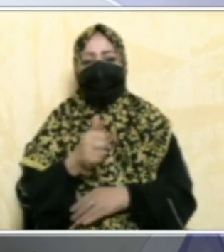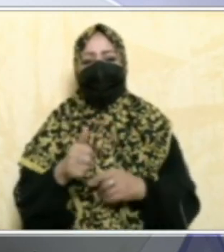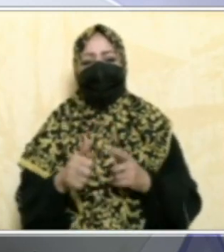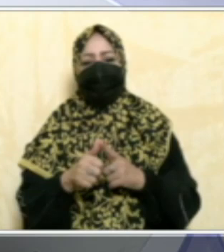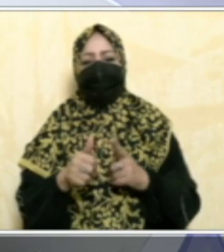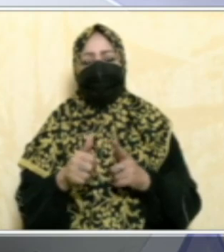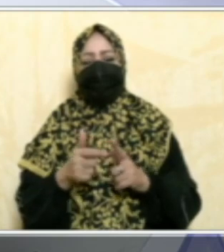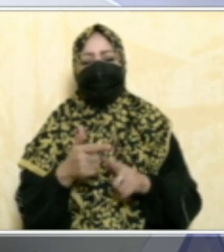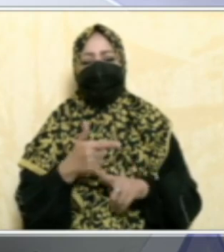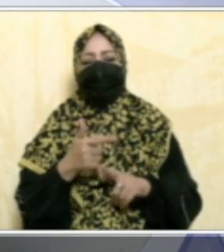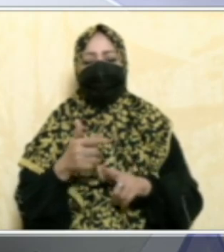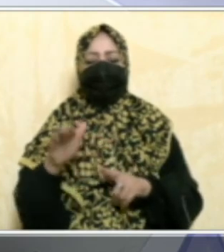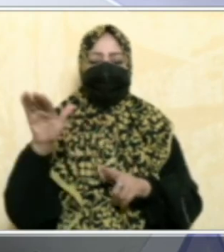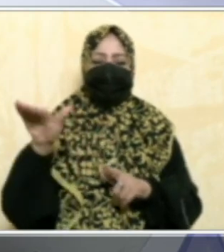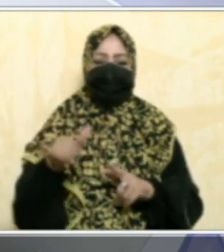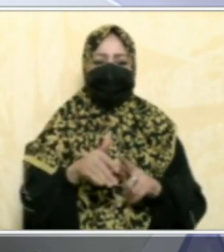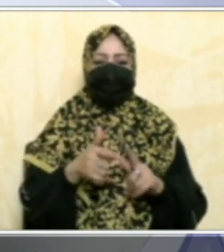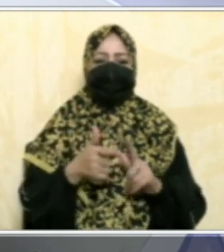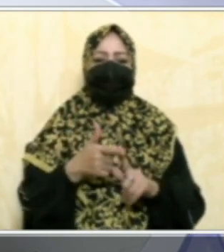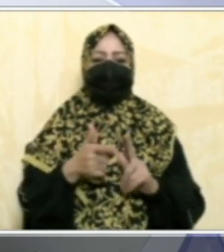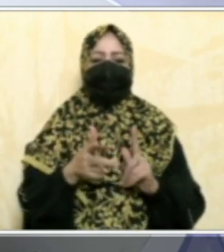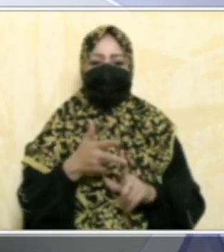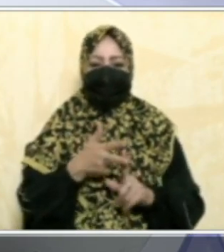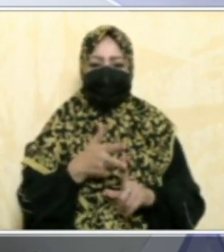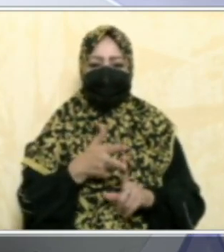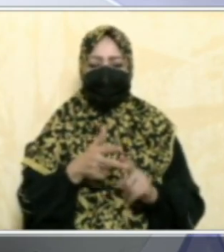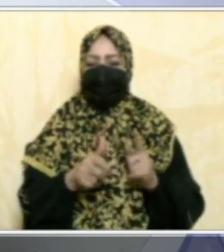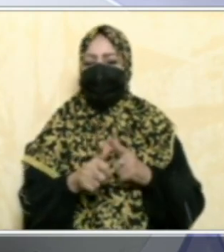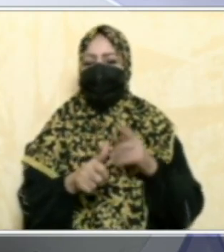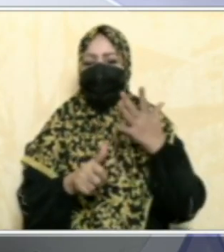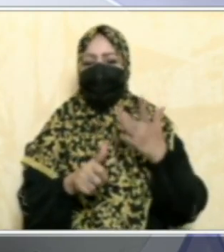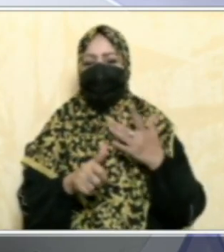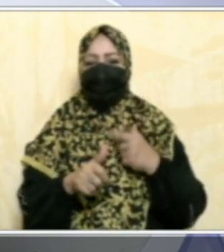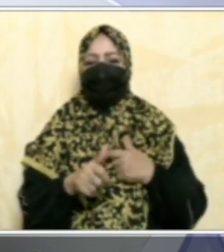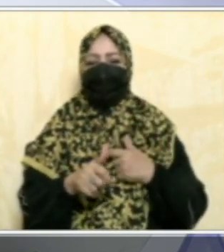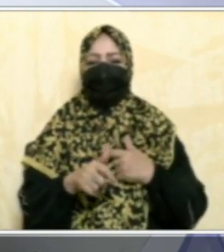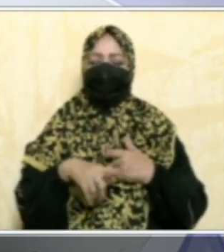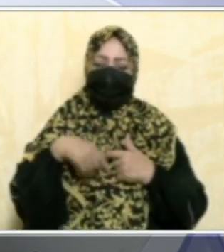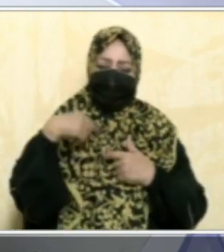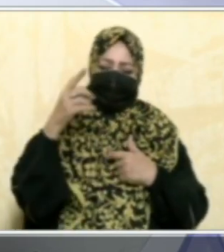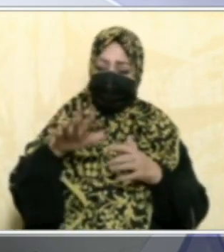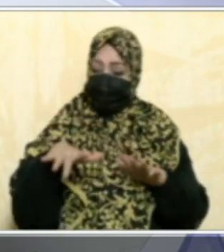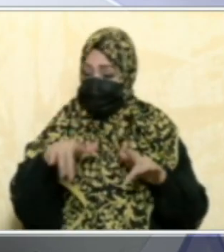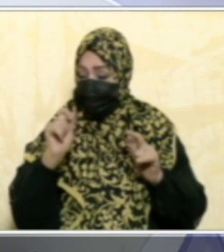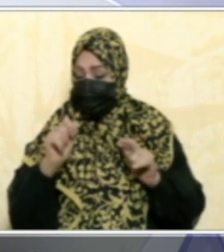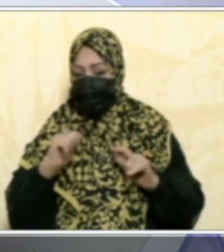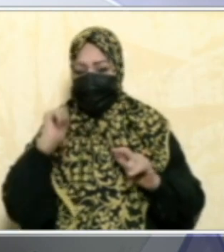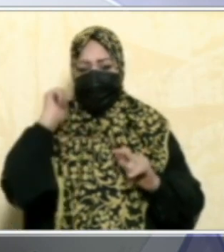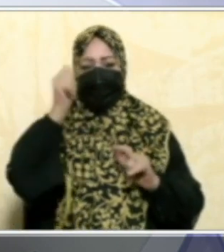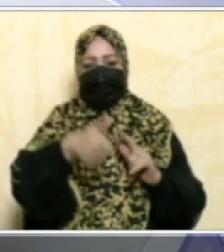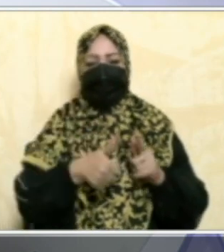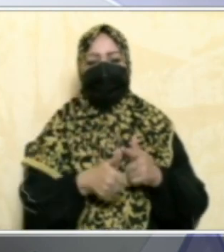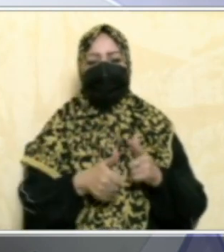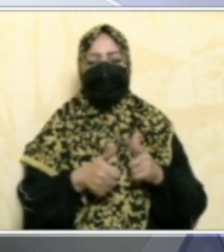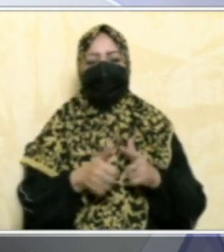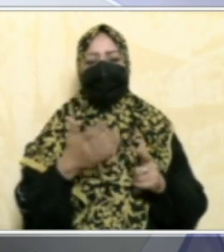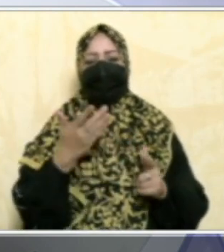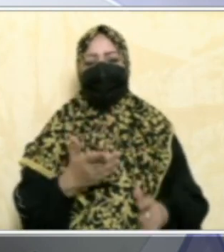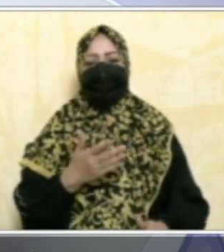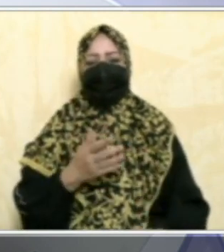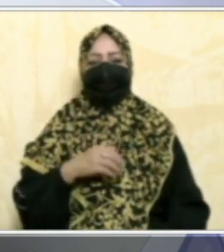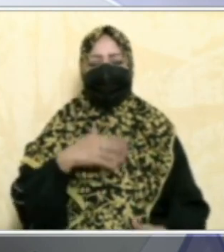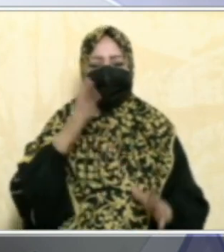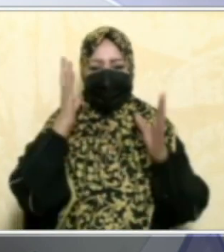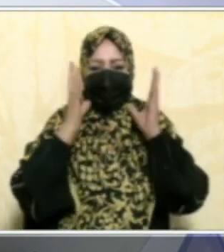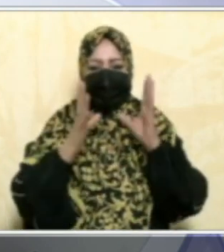الثانية والثالثة ثم أراد أن يعني يقضي الركعة الأولى، كيف يقضي هذه الركعة؟